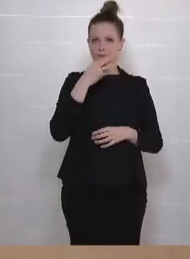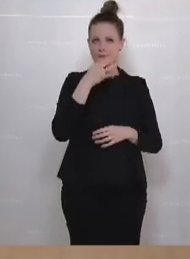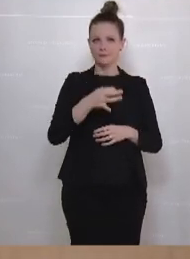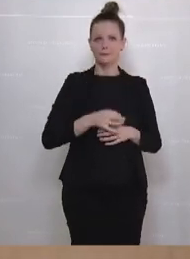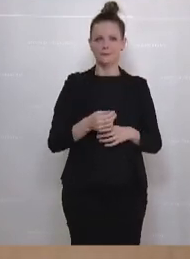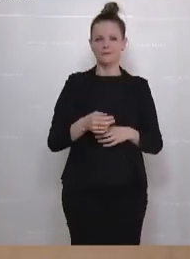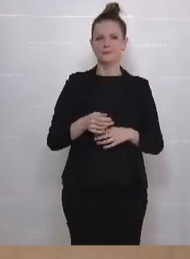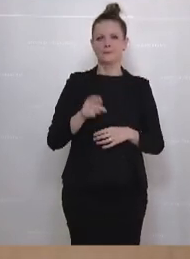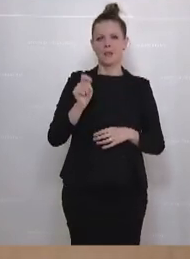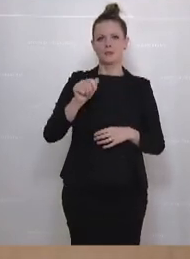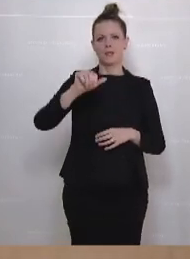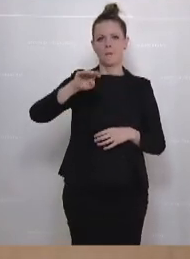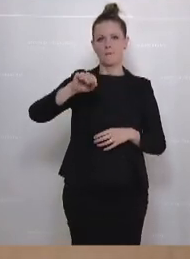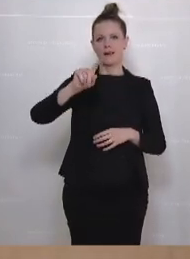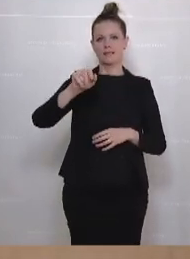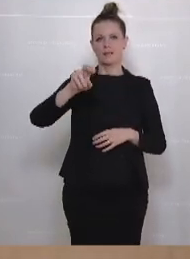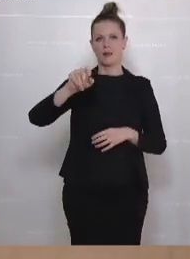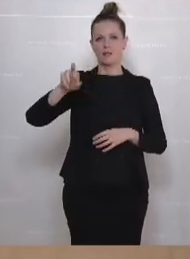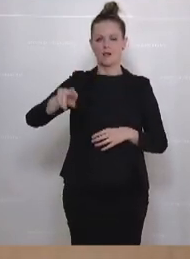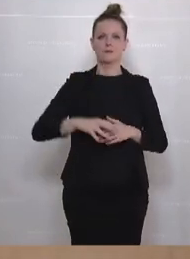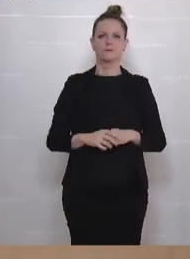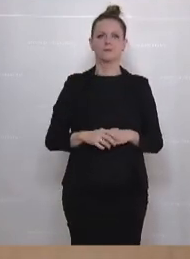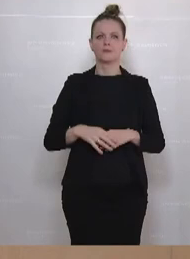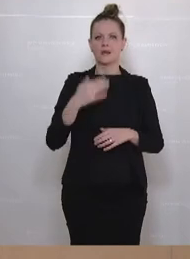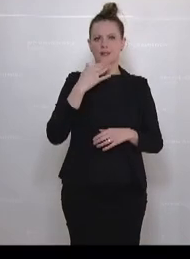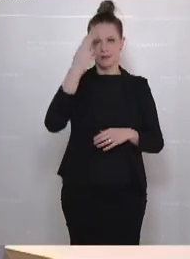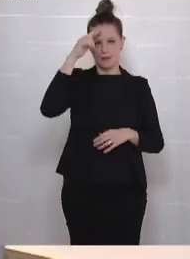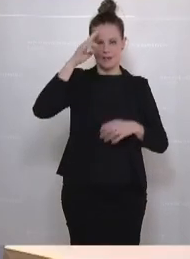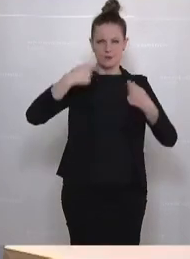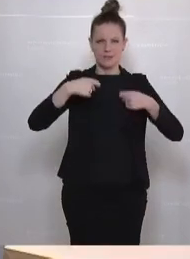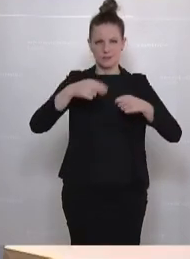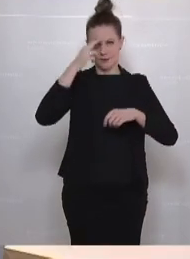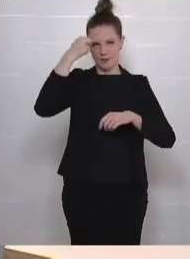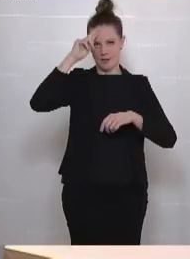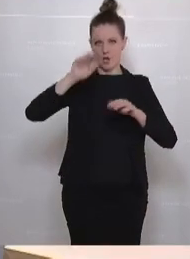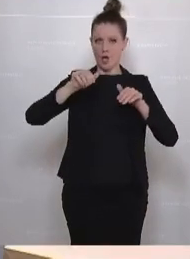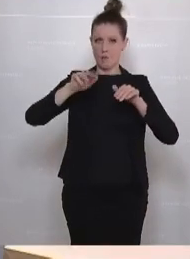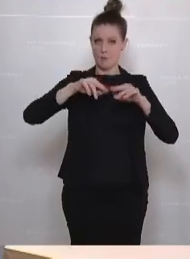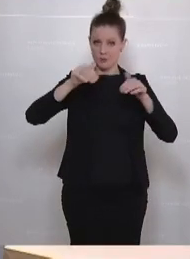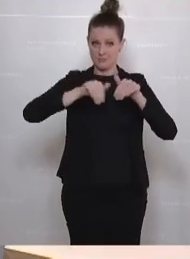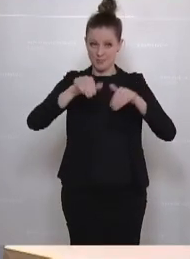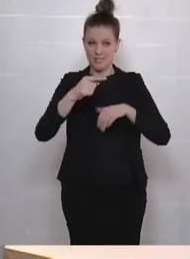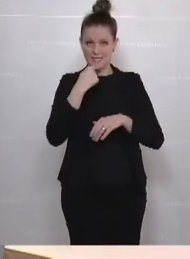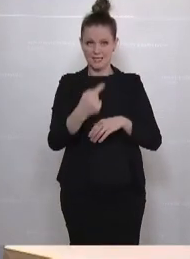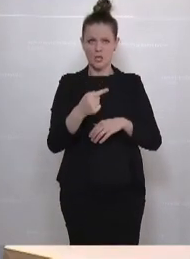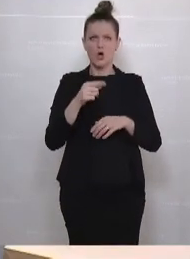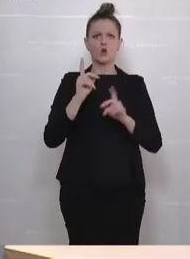der Abgeordnete Matznetter. Ja, danke, Herr Präsident. Herr Bundesminister, Sie haben gerade gesagt, das soll nicht im Elfenbeinturm des